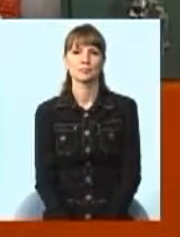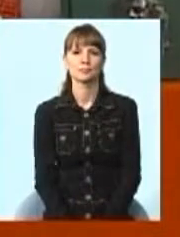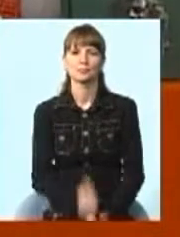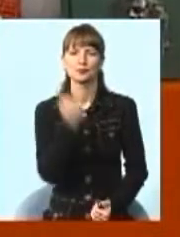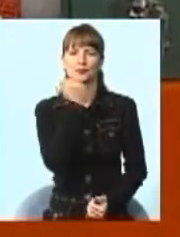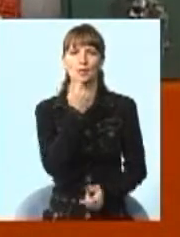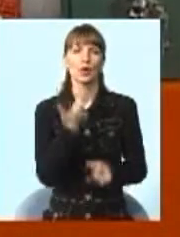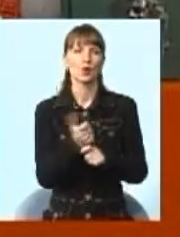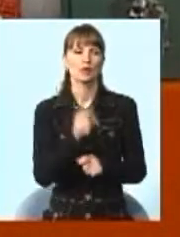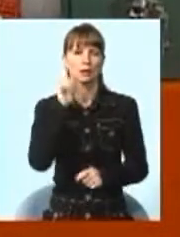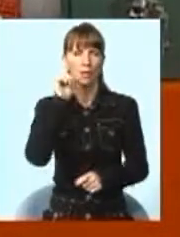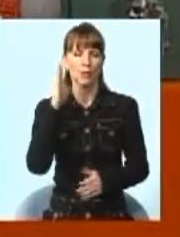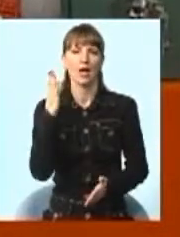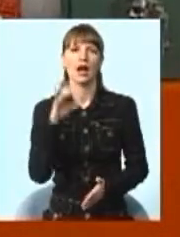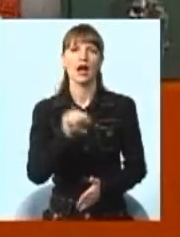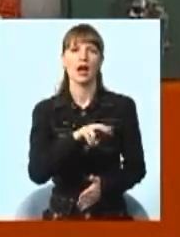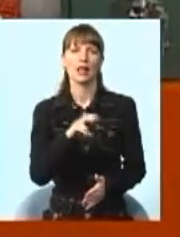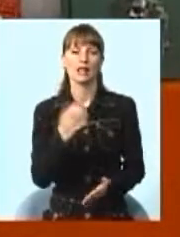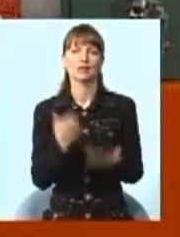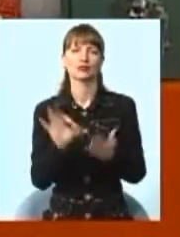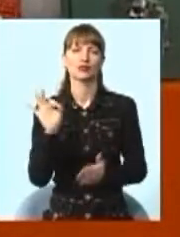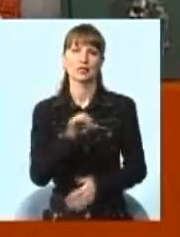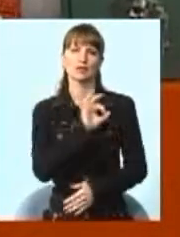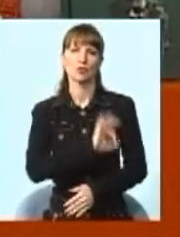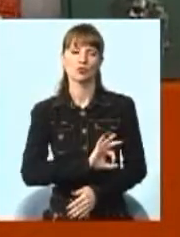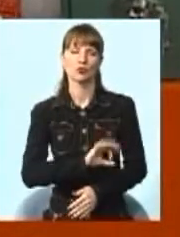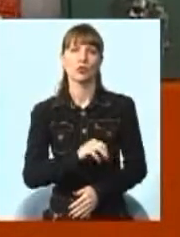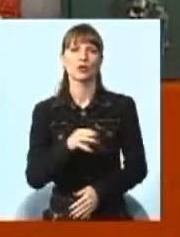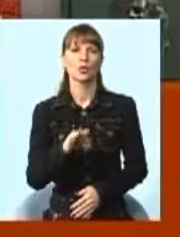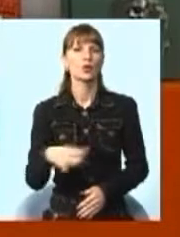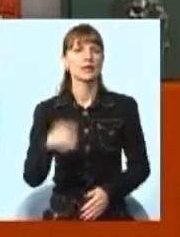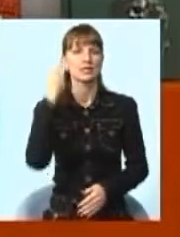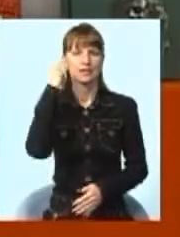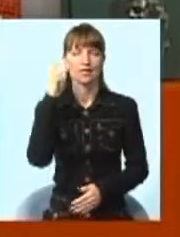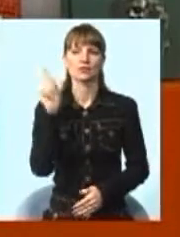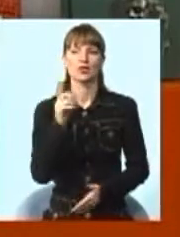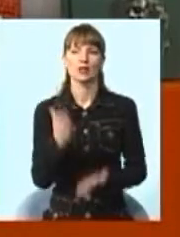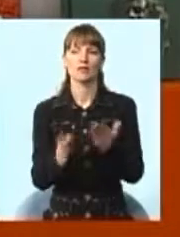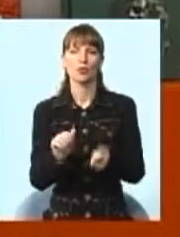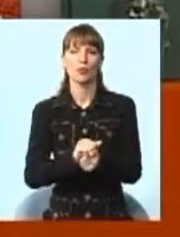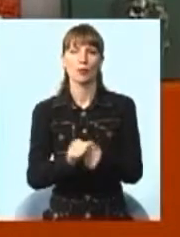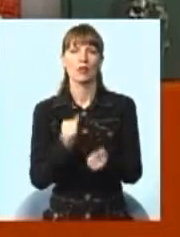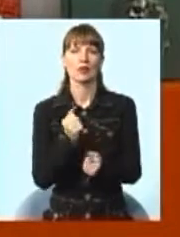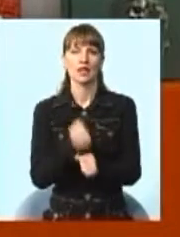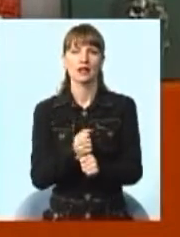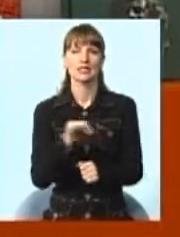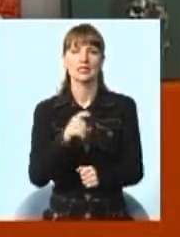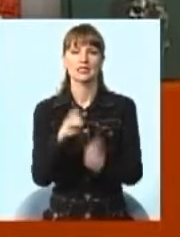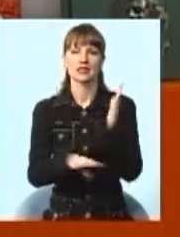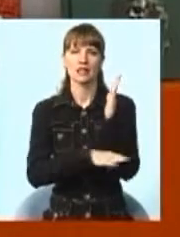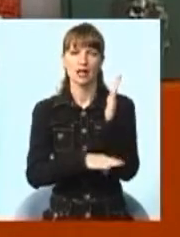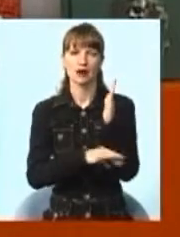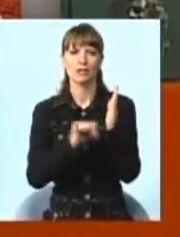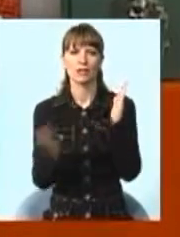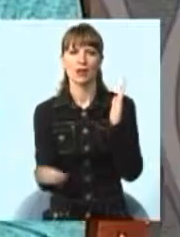Папір дуже популярний, але якщо ми його дуже часто використовуємо, усі знають, напевно, що папір роблять з дерева і вироблюють